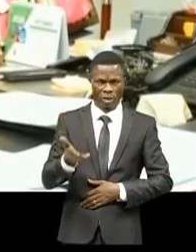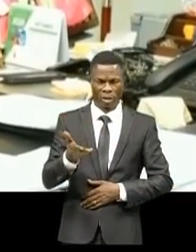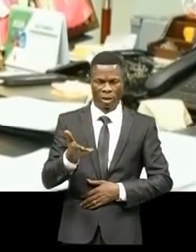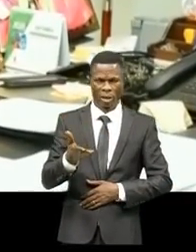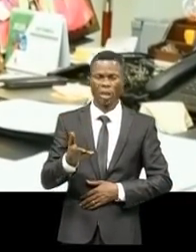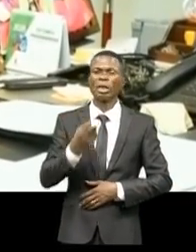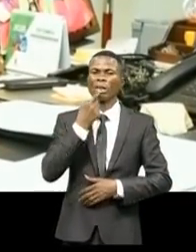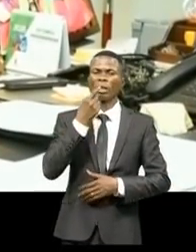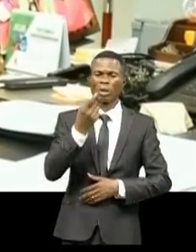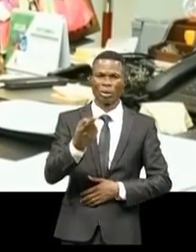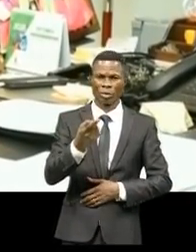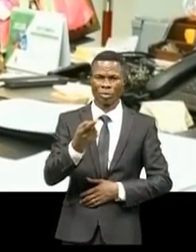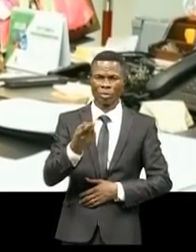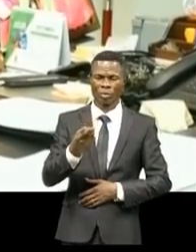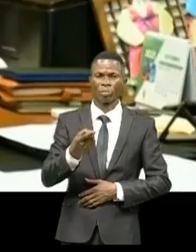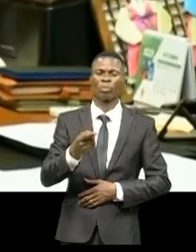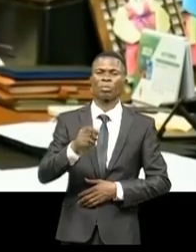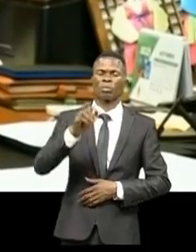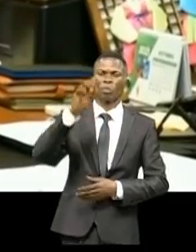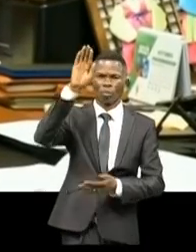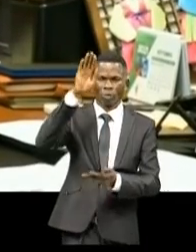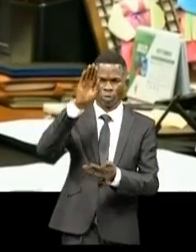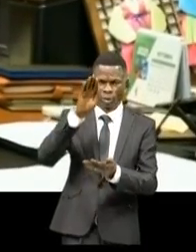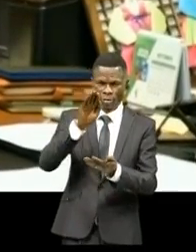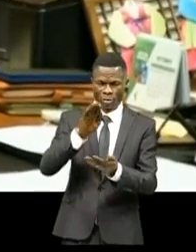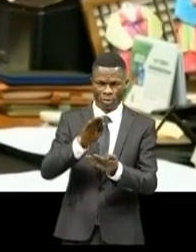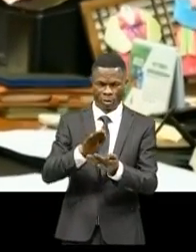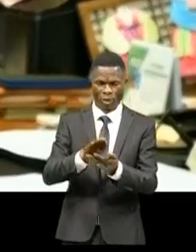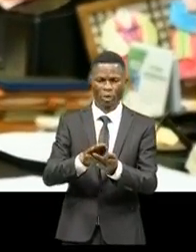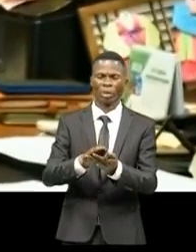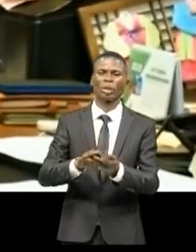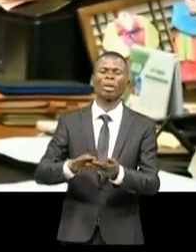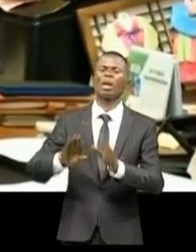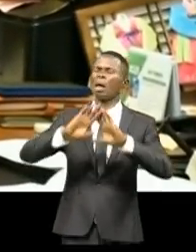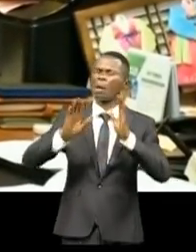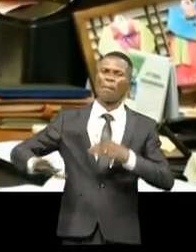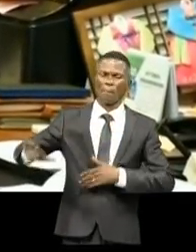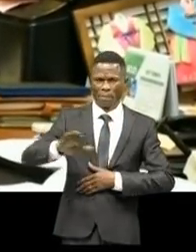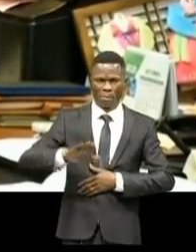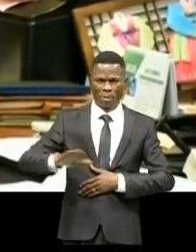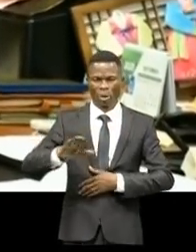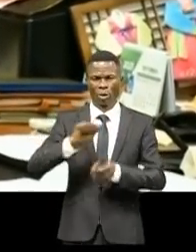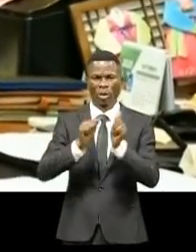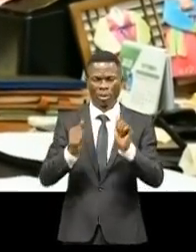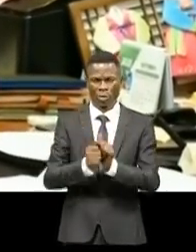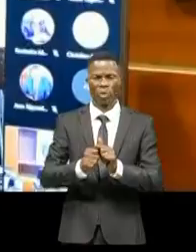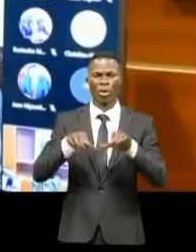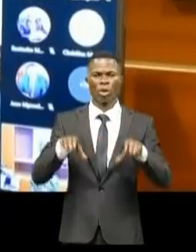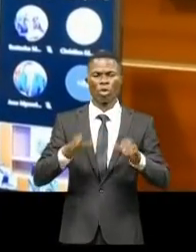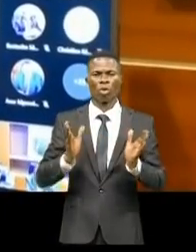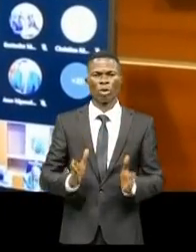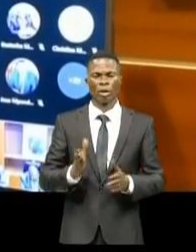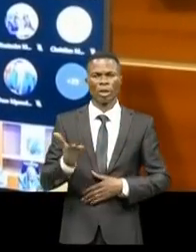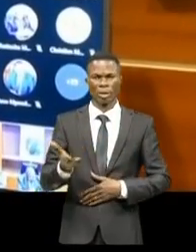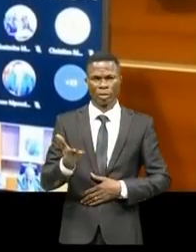Il a noté la tendance baissière qui s'observe à travers toutes les zones affectées dans toute l'étendue du territoire